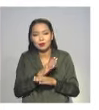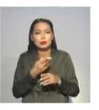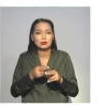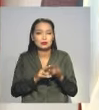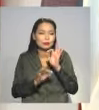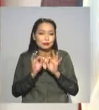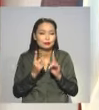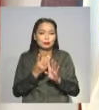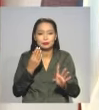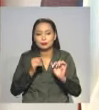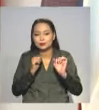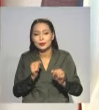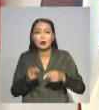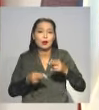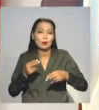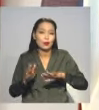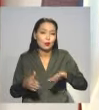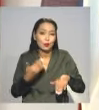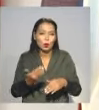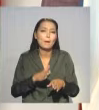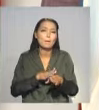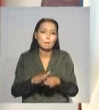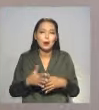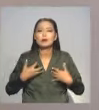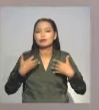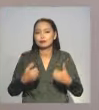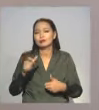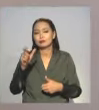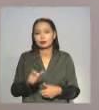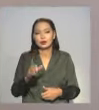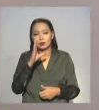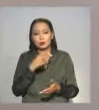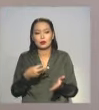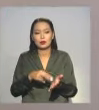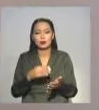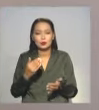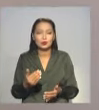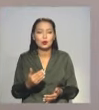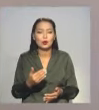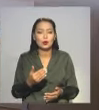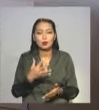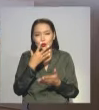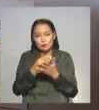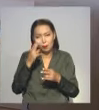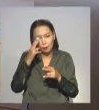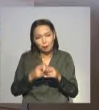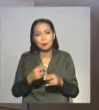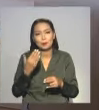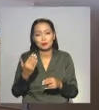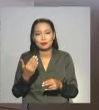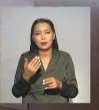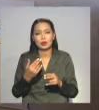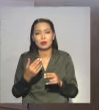дәрі-дәрмекпен әлсіретеді. Ал операциядан кейін олар толық дені сау адам болып оянады. Жансәулеге туған ағасы донор болған. Қазір